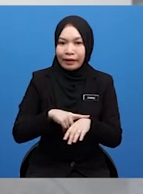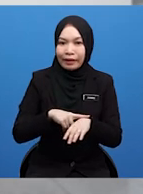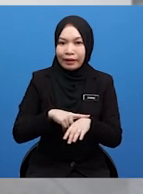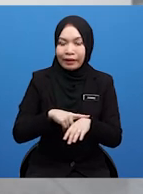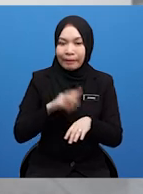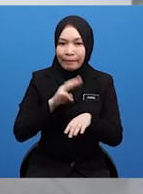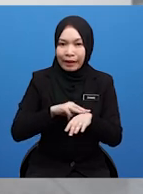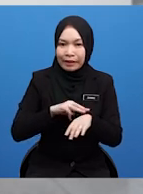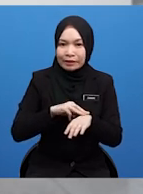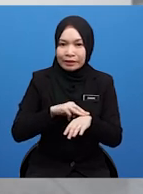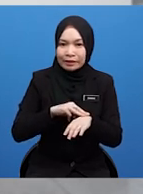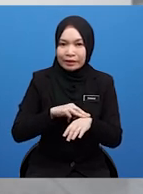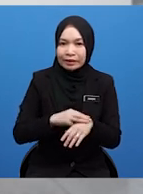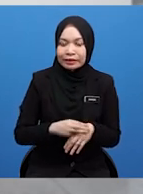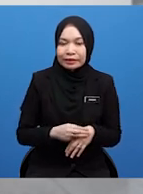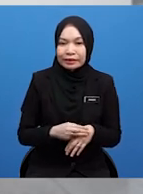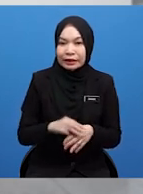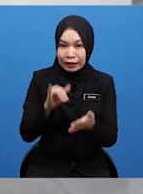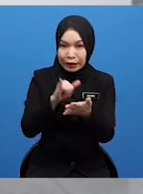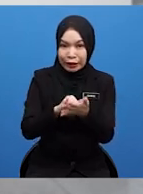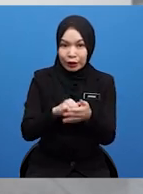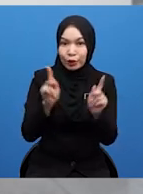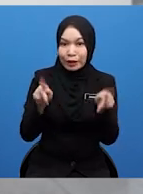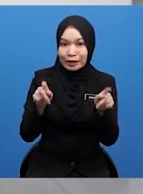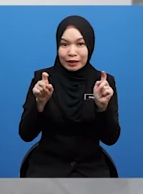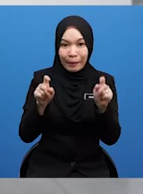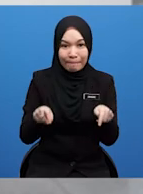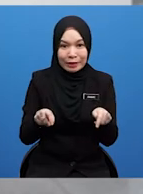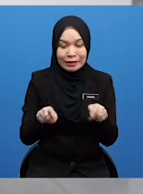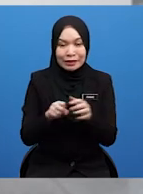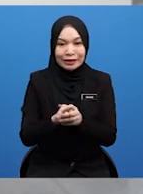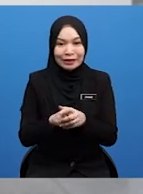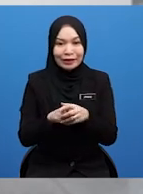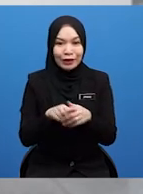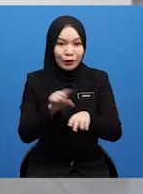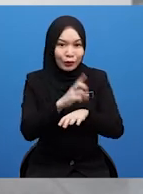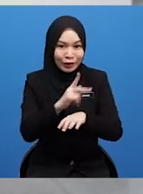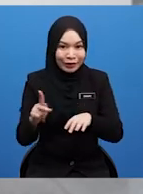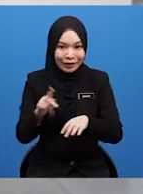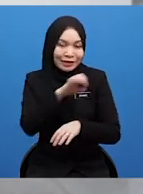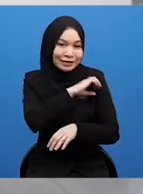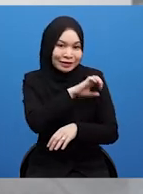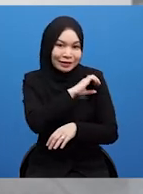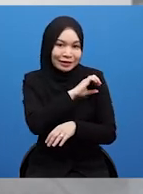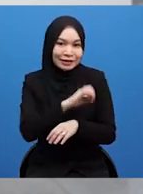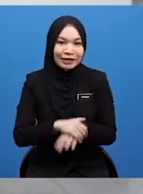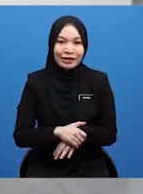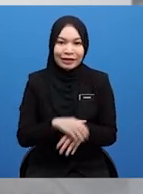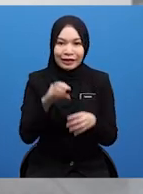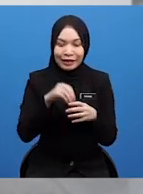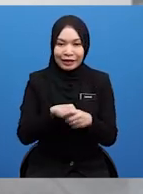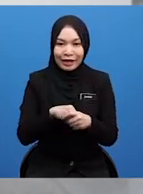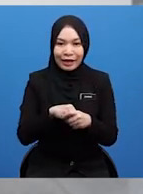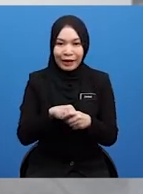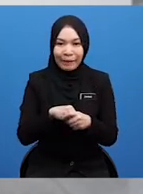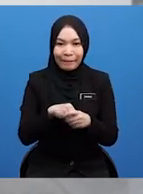membentangkan semua elemen yang terkait dengan aspek formal kanjungan dan juga konteks yang berkaitan